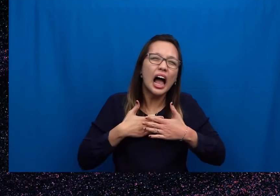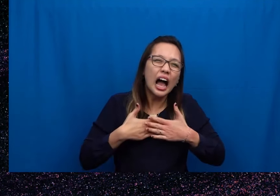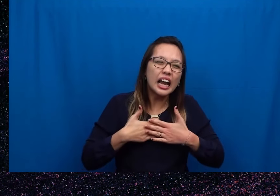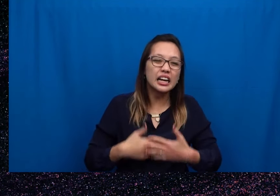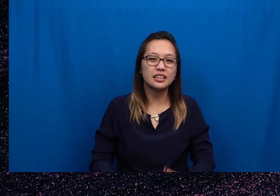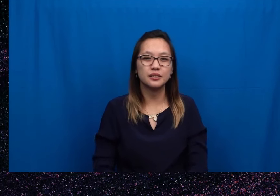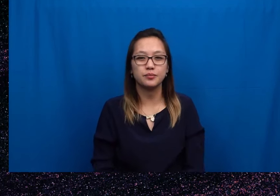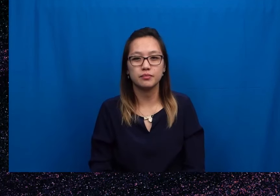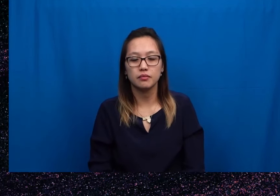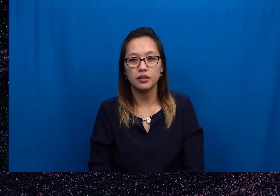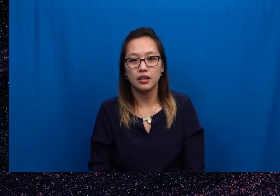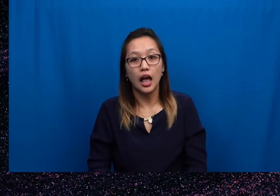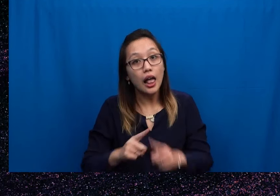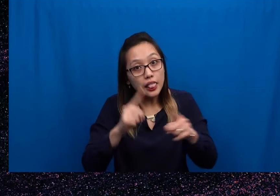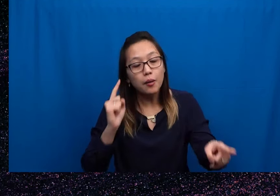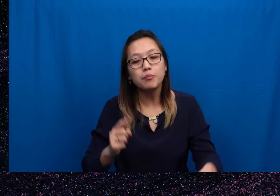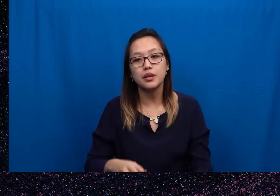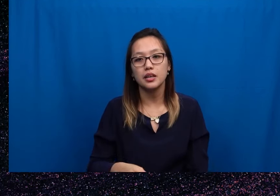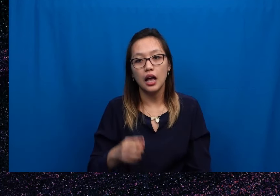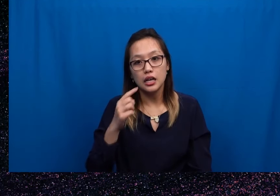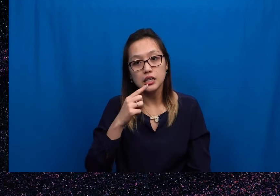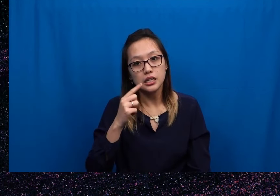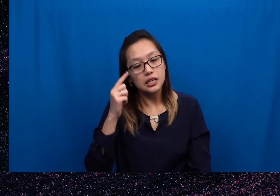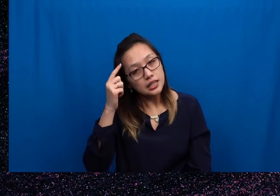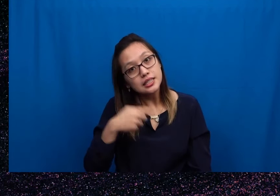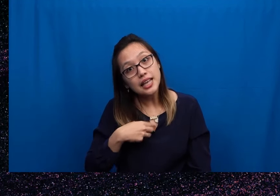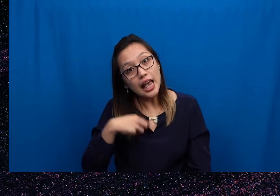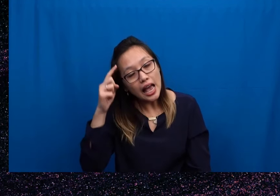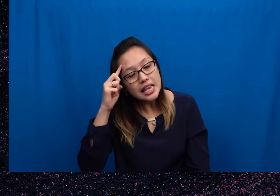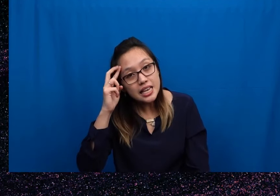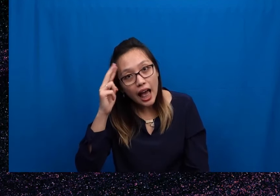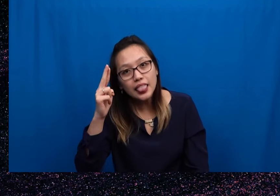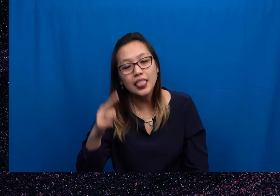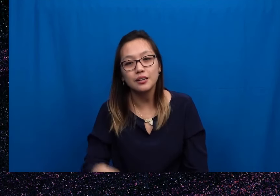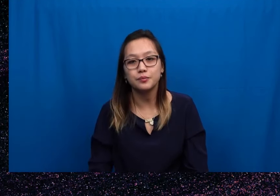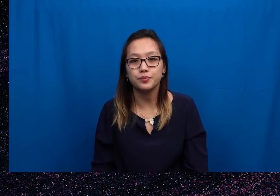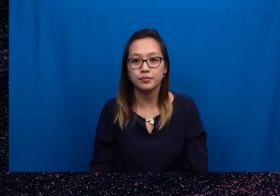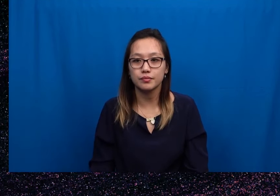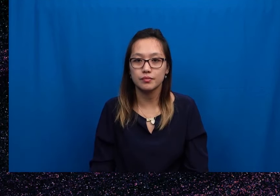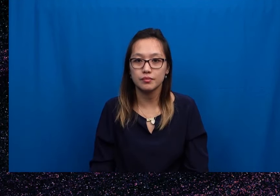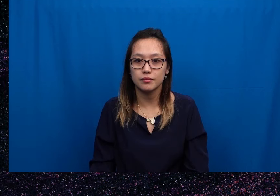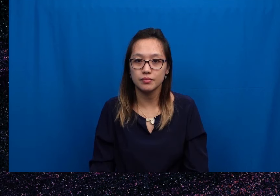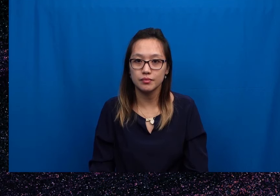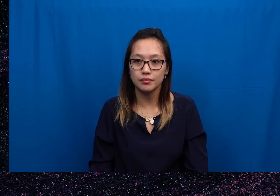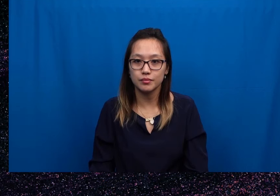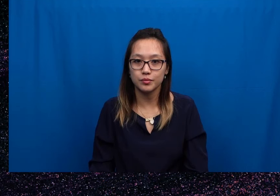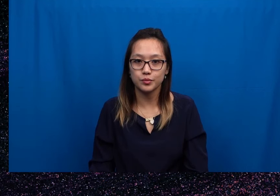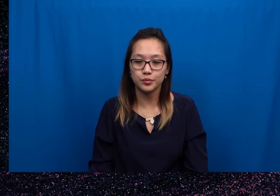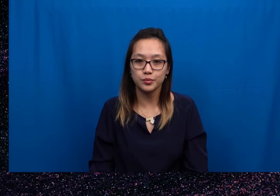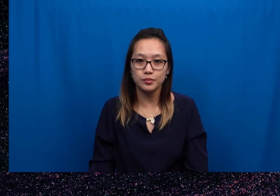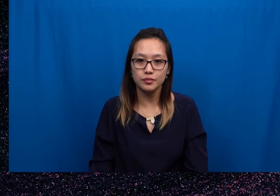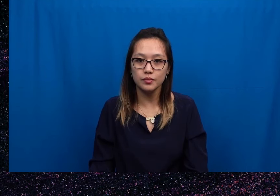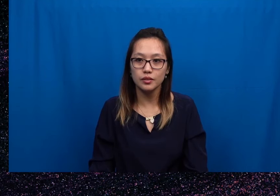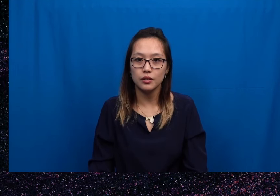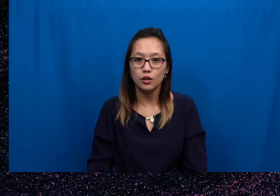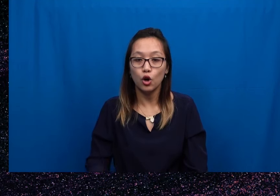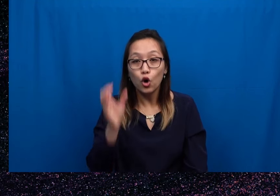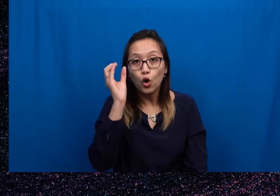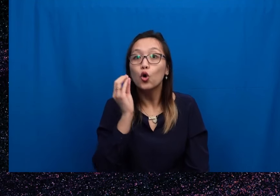ingat, tanggal 11 Februari tahun 79. Waktu itu saya baru berusia 19